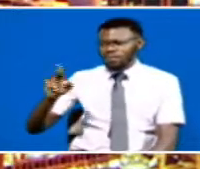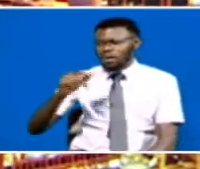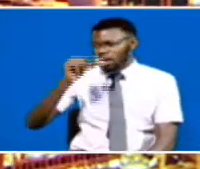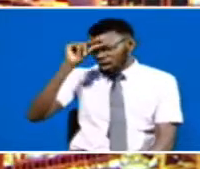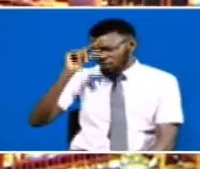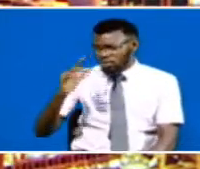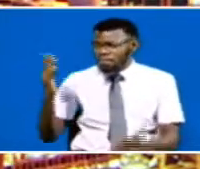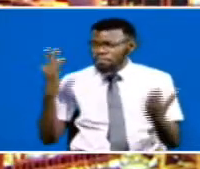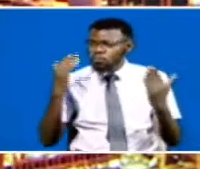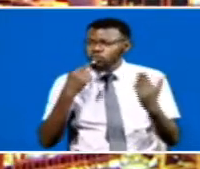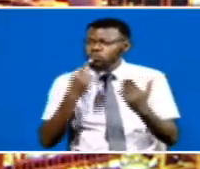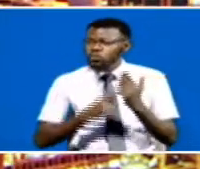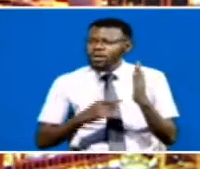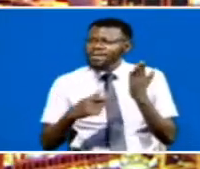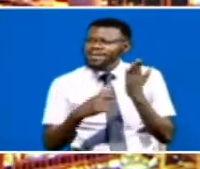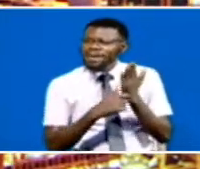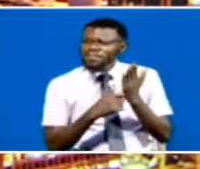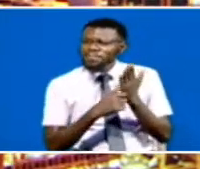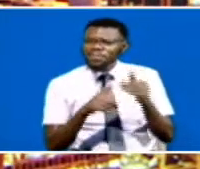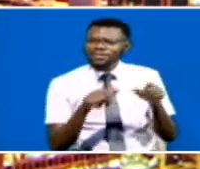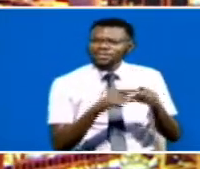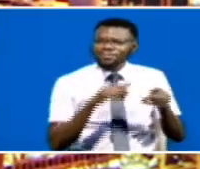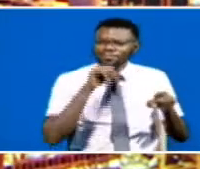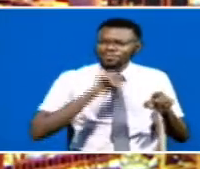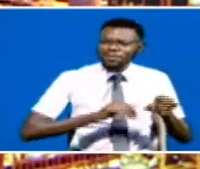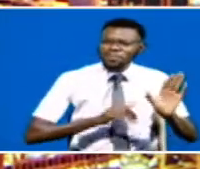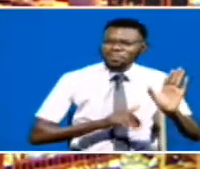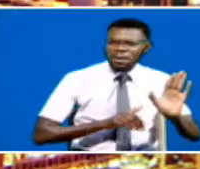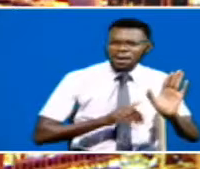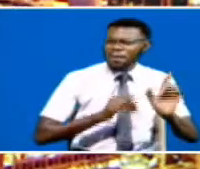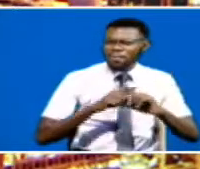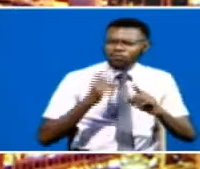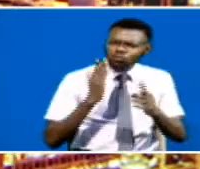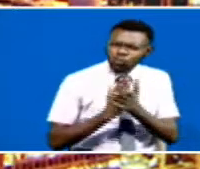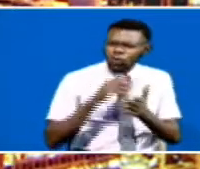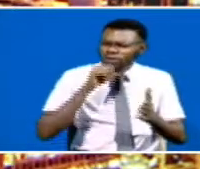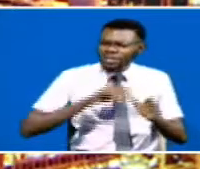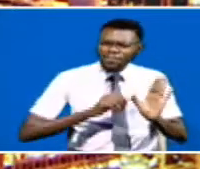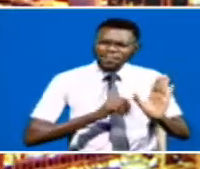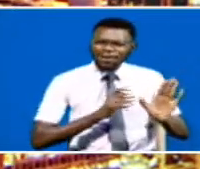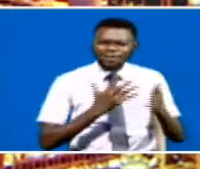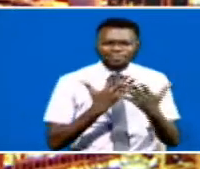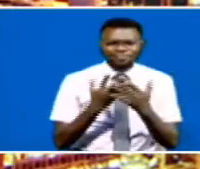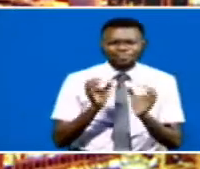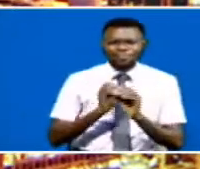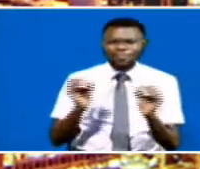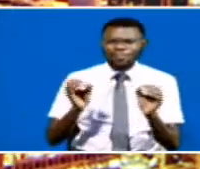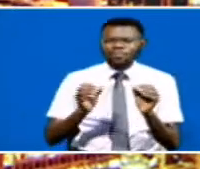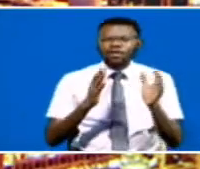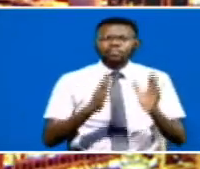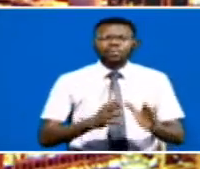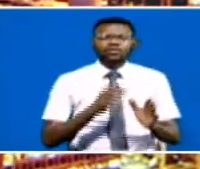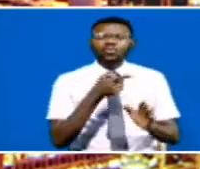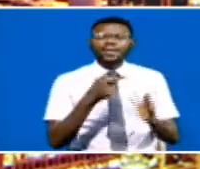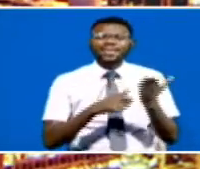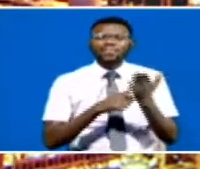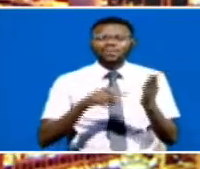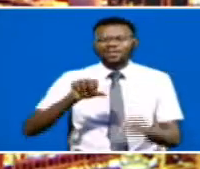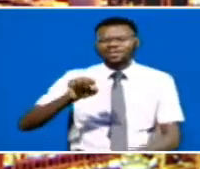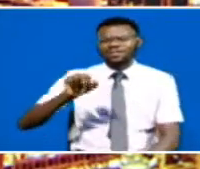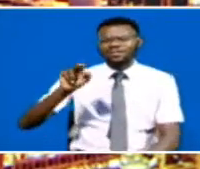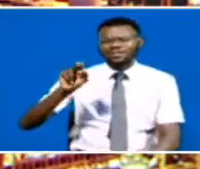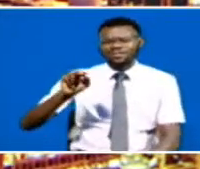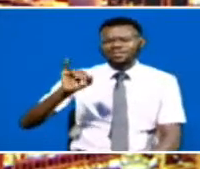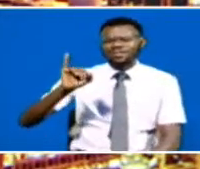ni sawa na aliyekamatwa, na kwamba mshukiwa Timothy Kinoti si mwanawe. Marehemu Sniper alikuwa mkosoaji mkubwa wa gavana huyo wa